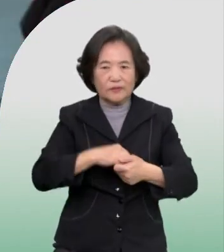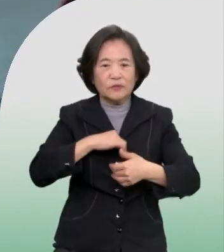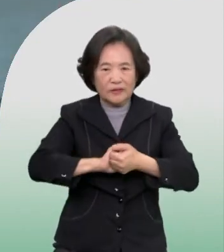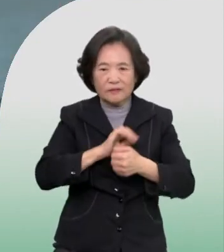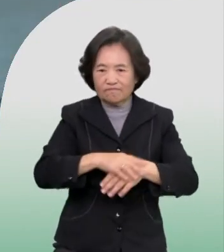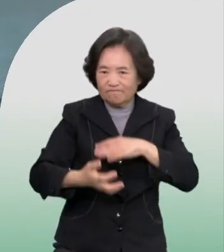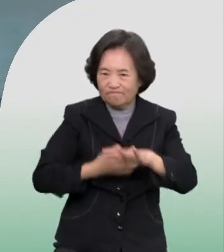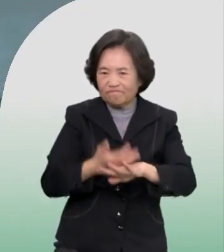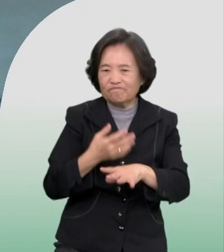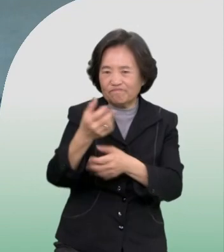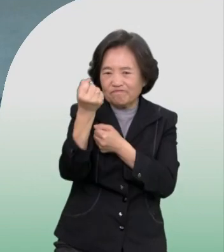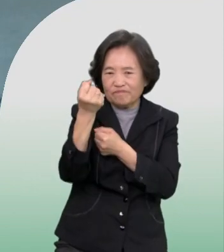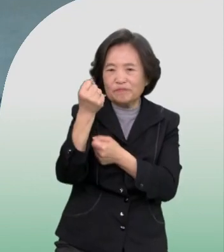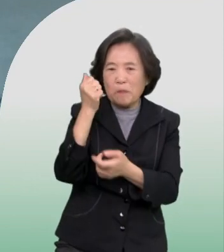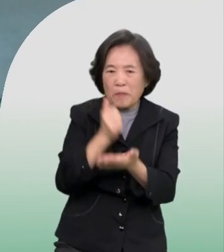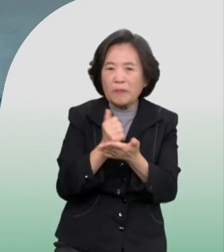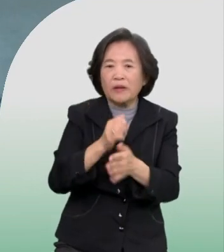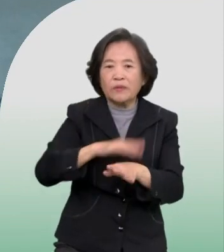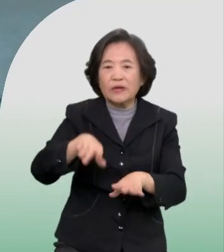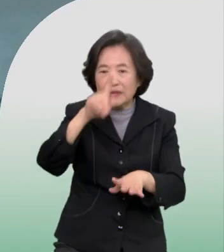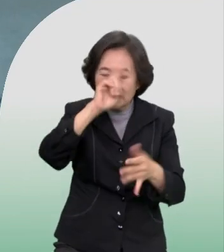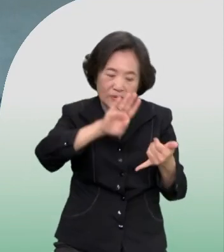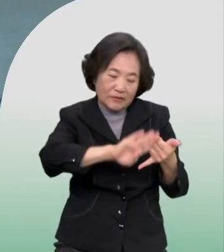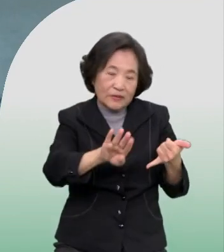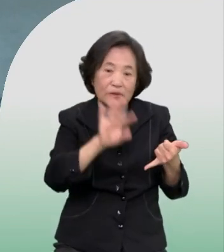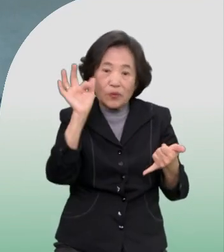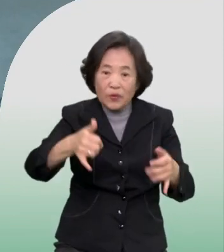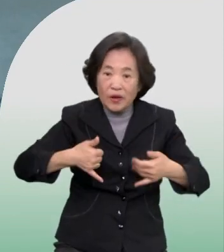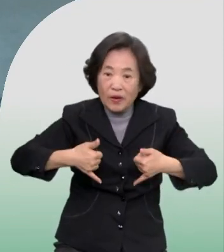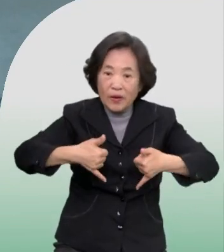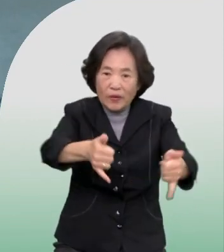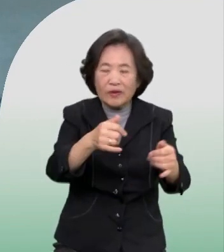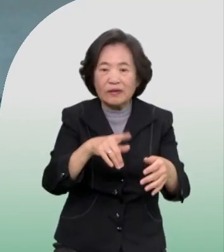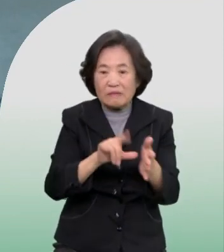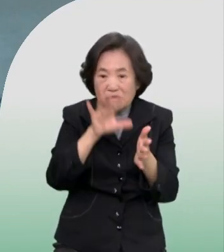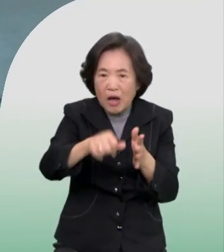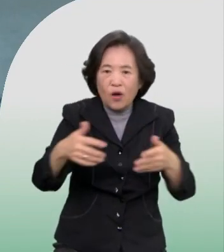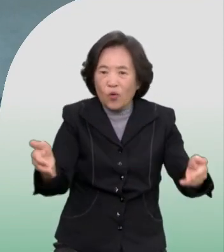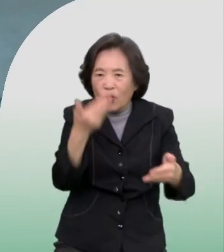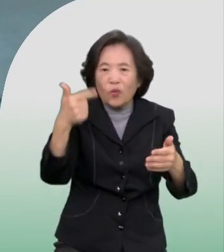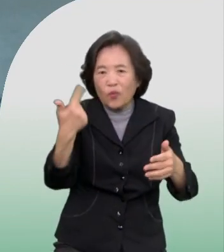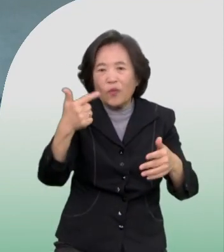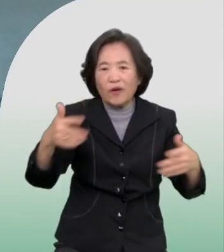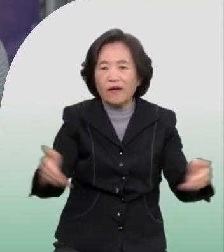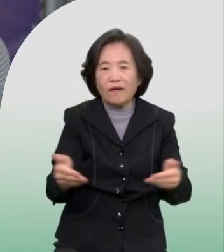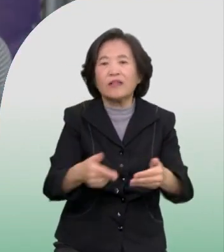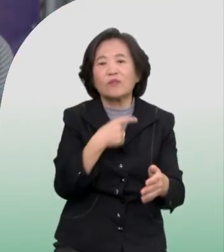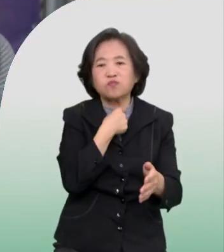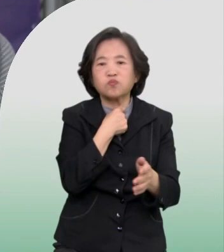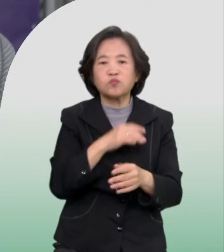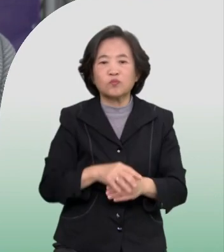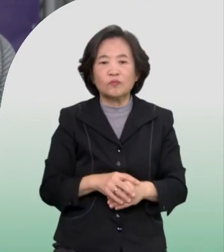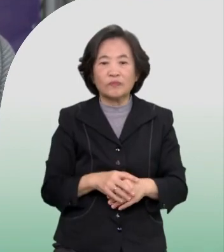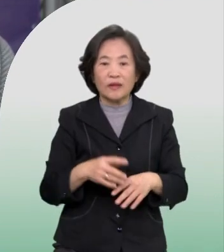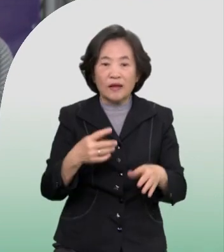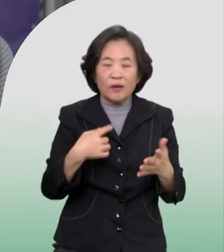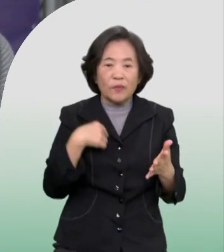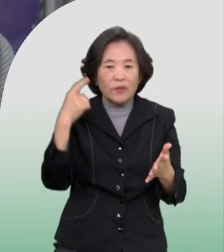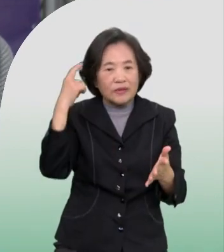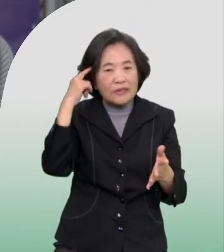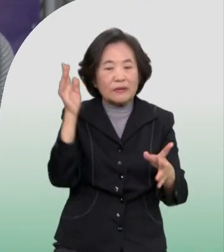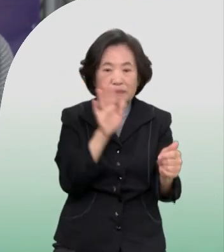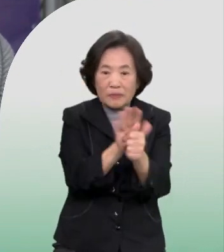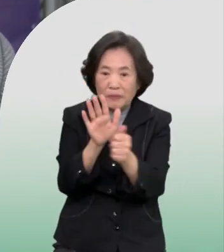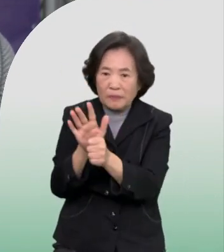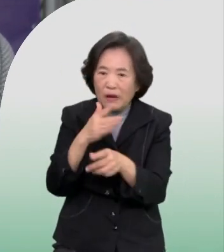全力的争取，分发动快速道路啊，各加把会吼来通控。 资源其实应该要